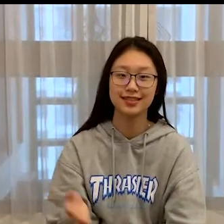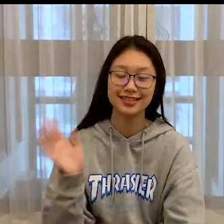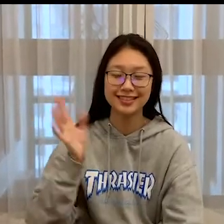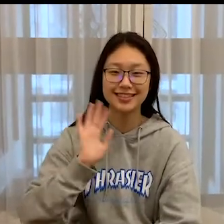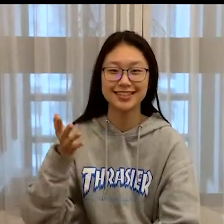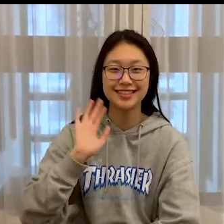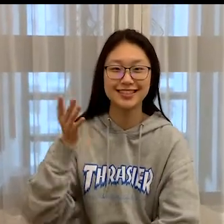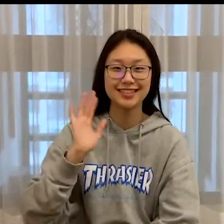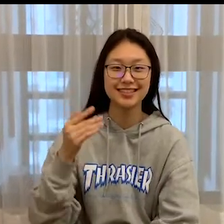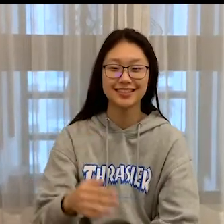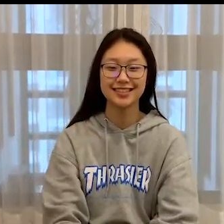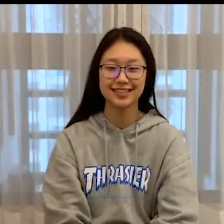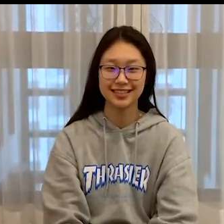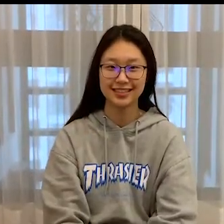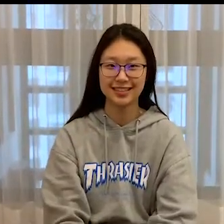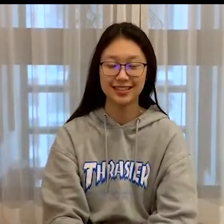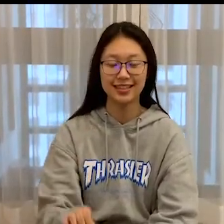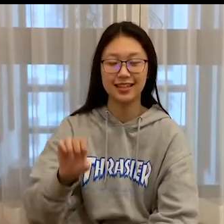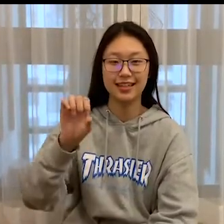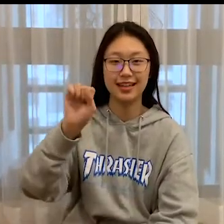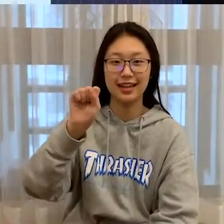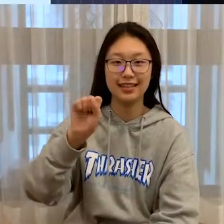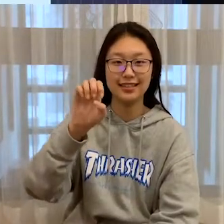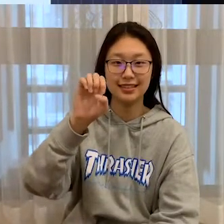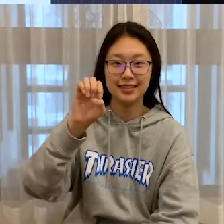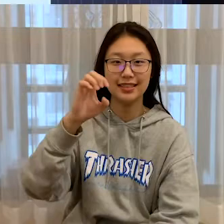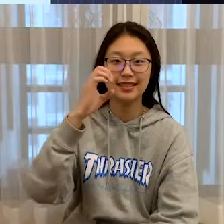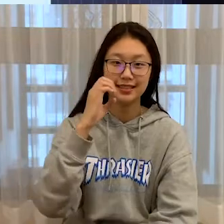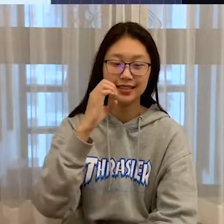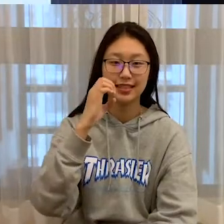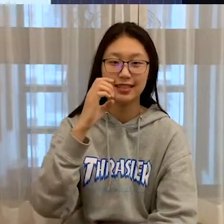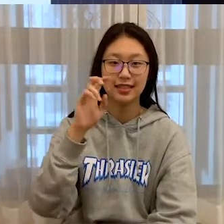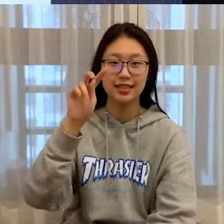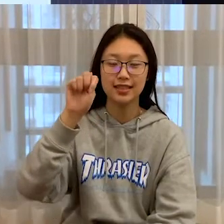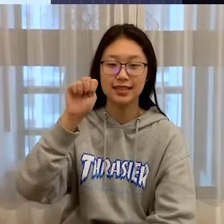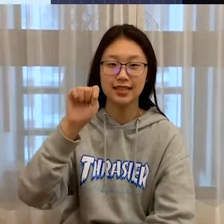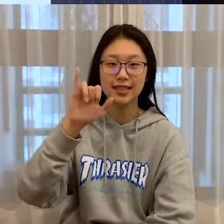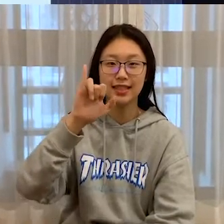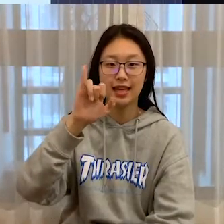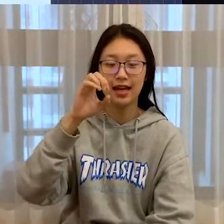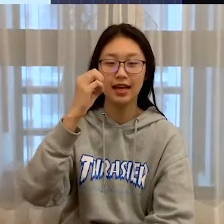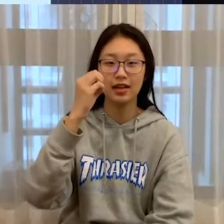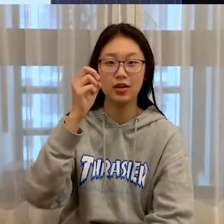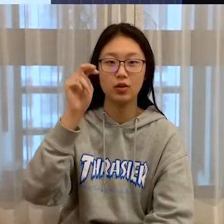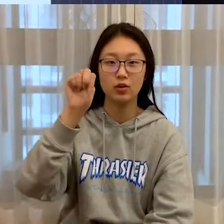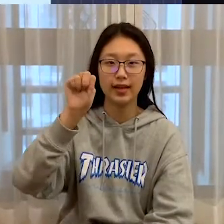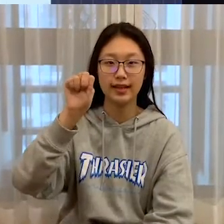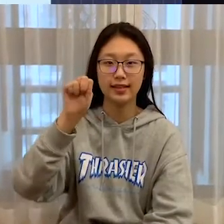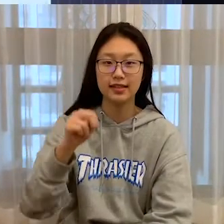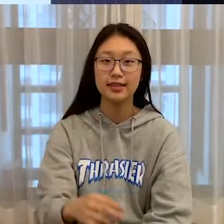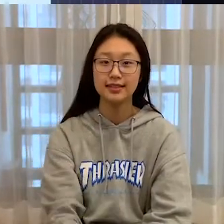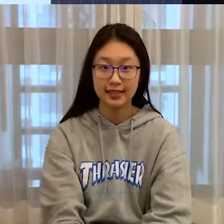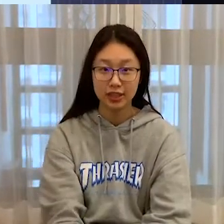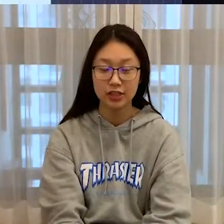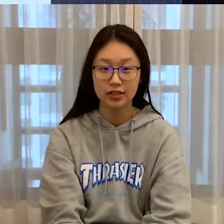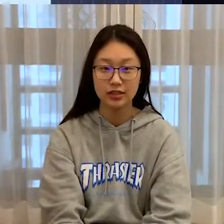example, 节日, which means holiday or some kind of festival. Also, we can use it to